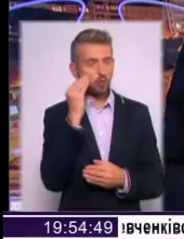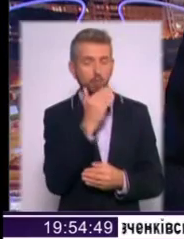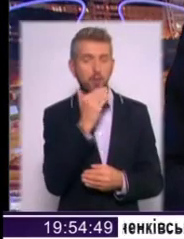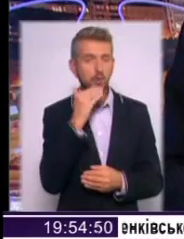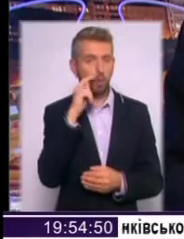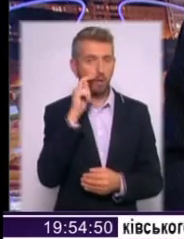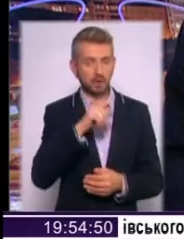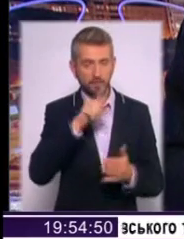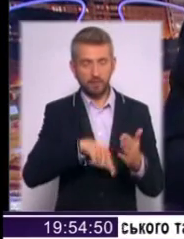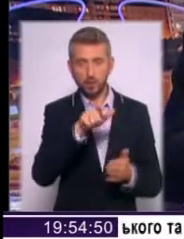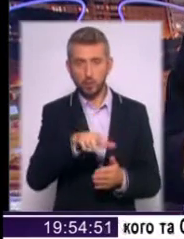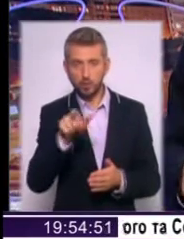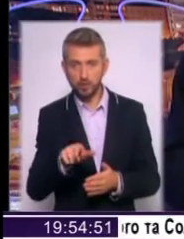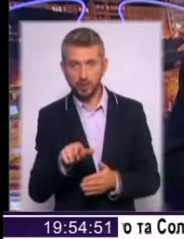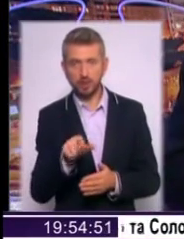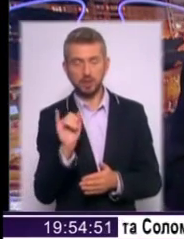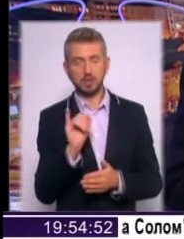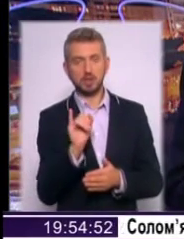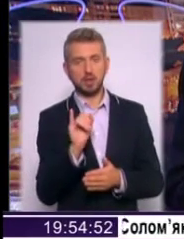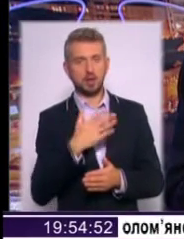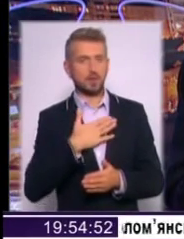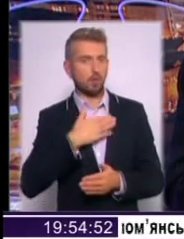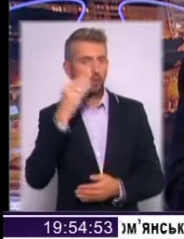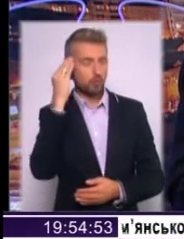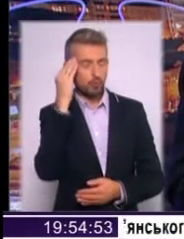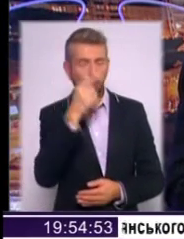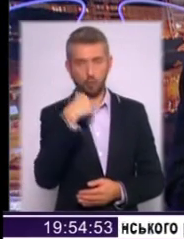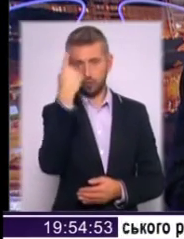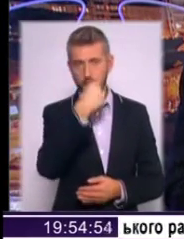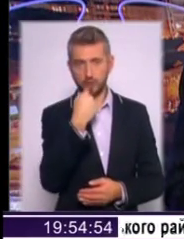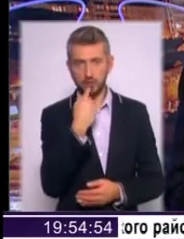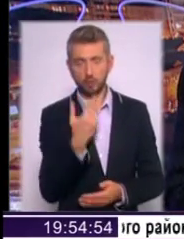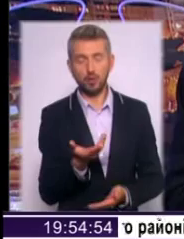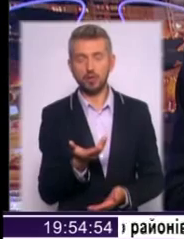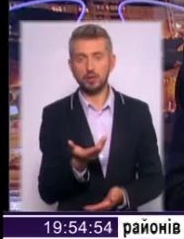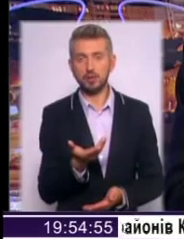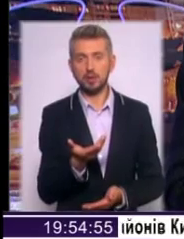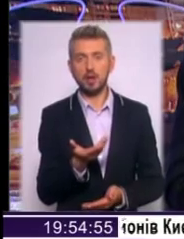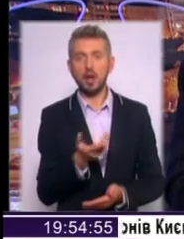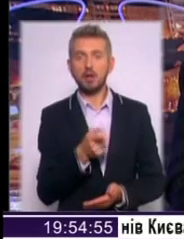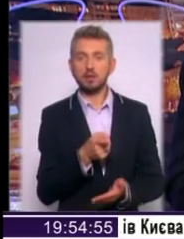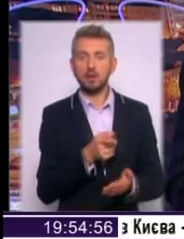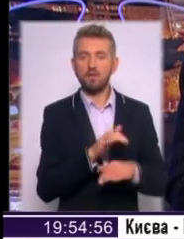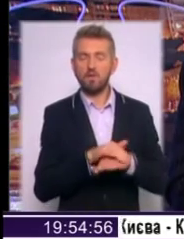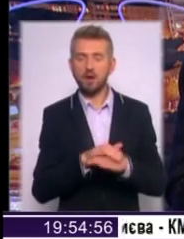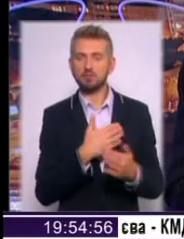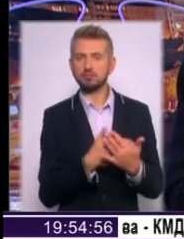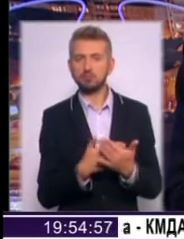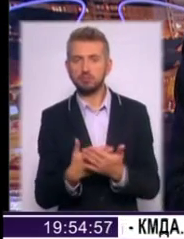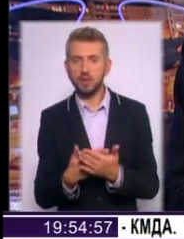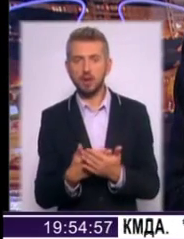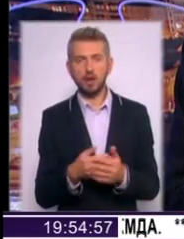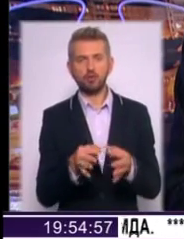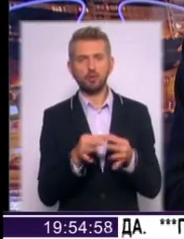українських віруючих і, на мою думку особисто, якщо так мене запитати, які дозволять усунути ту